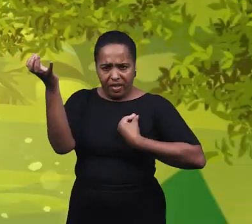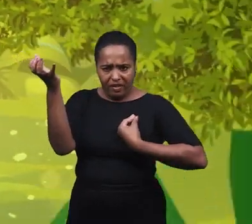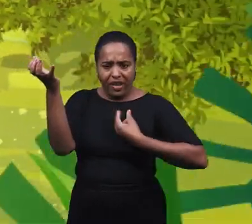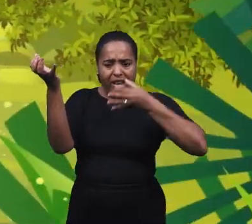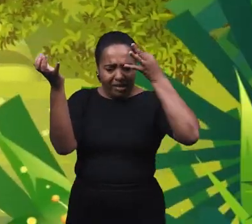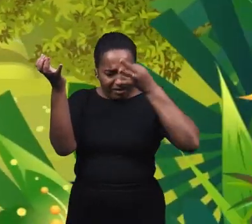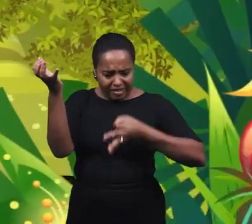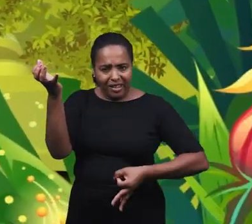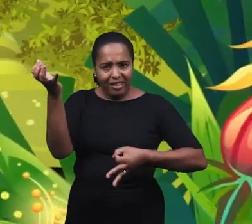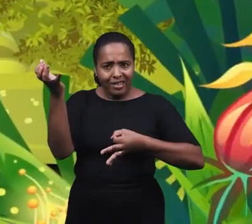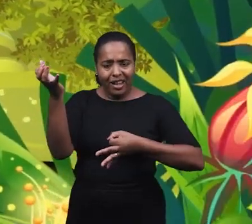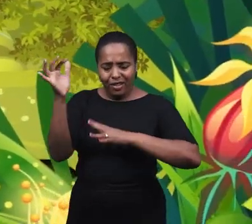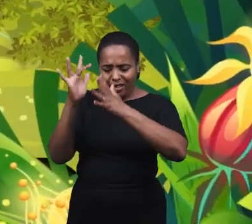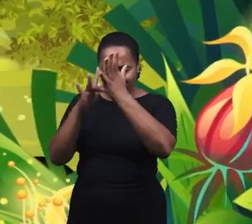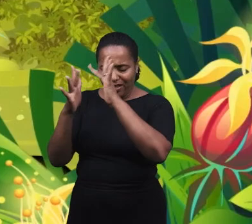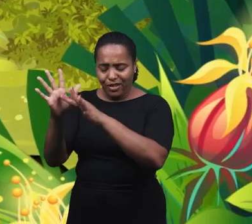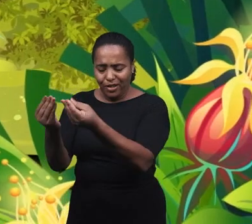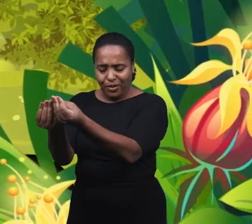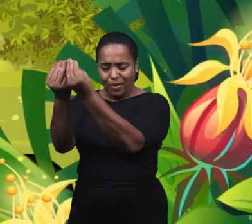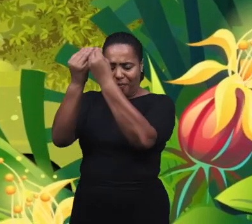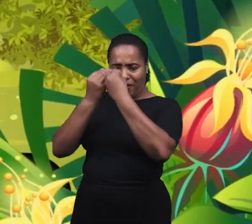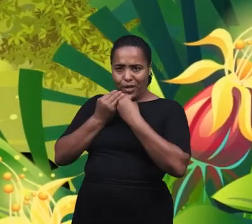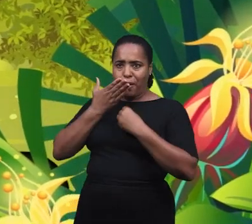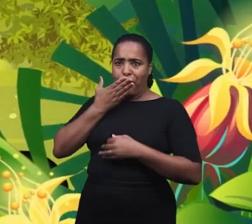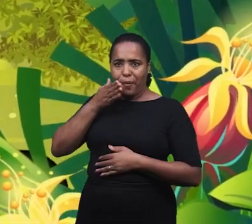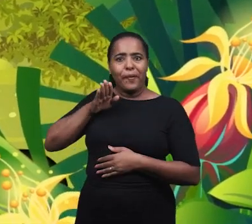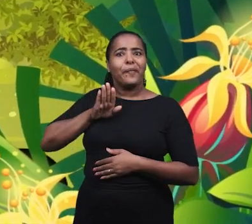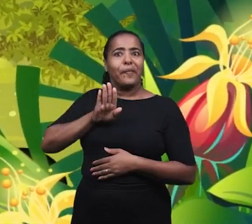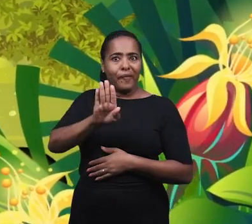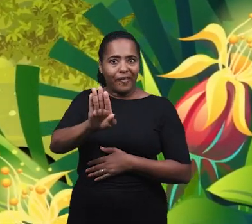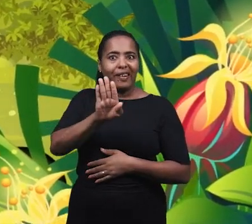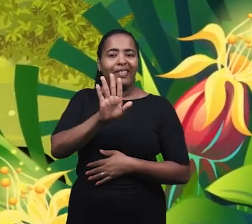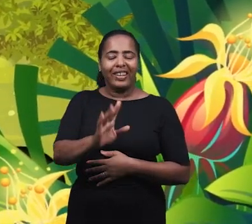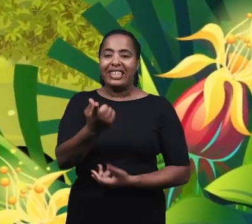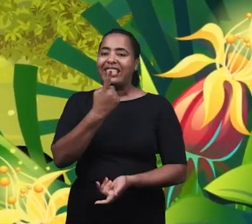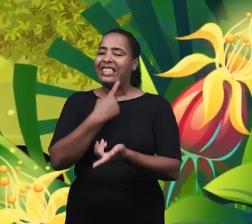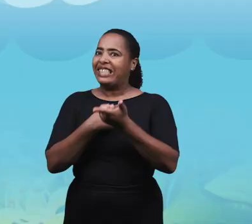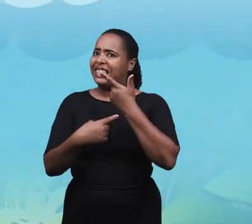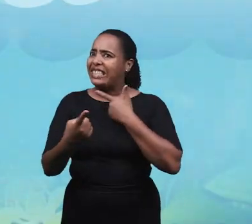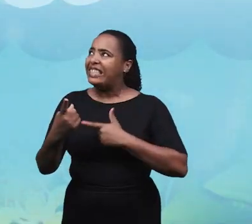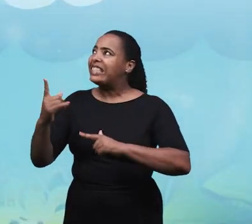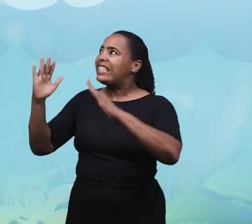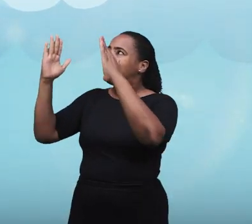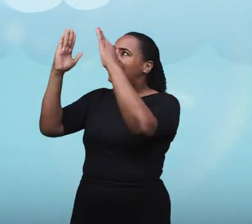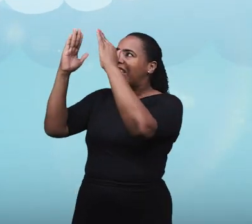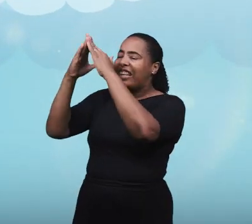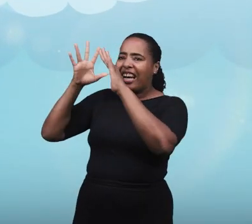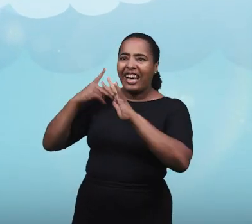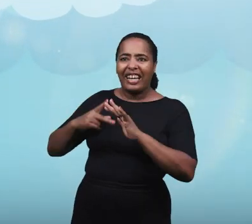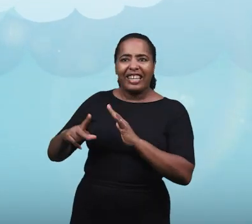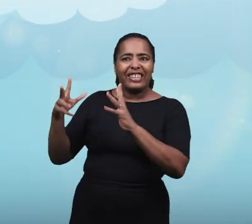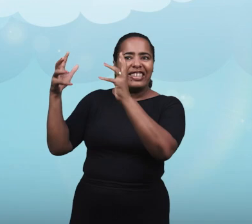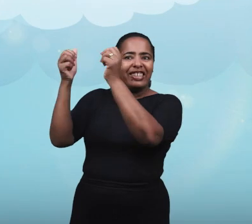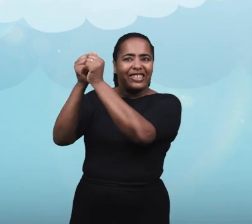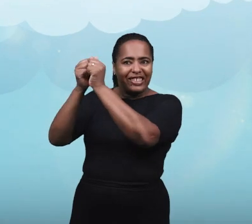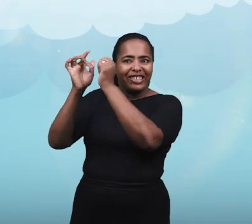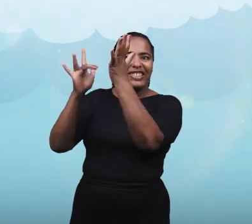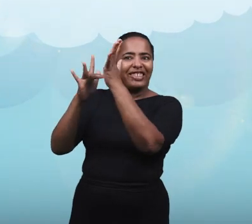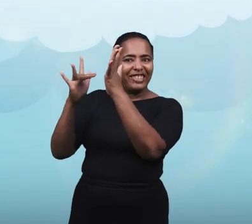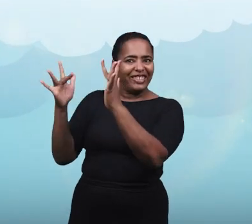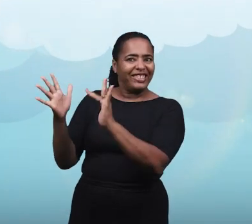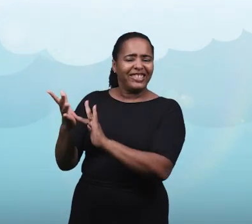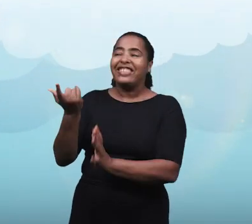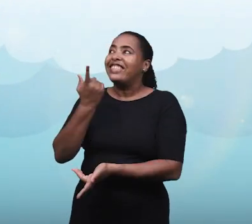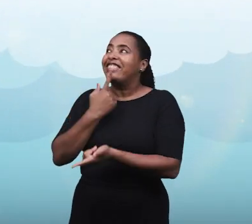É certeza que Jesus me prometeu. Quero viver para sempre